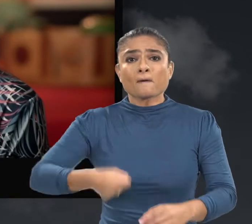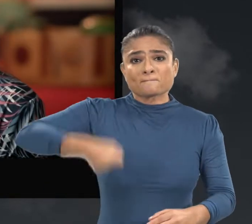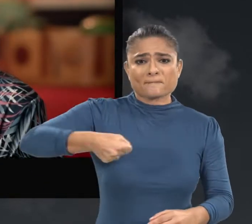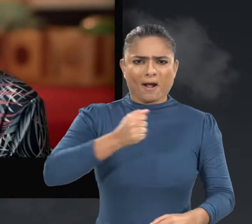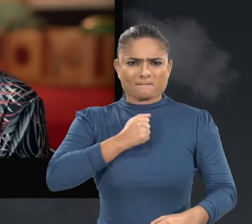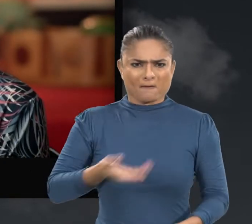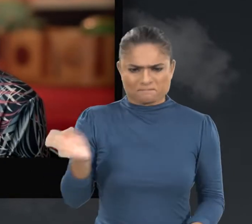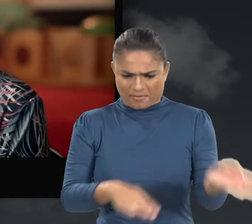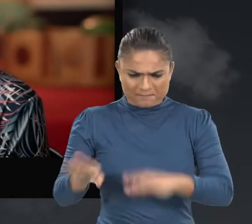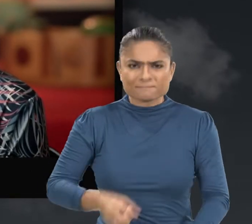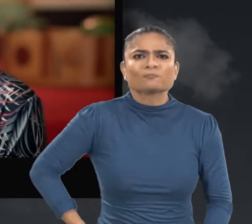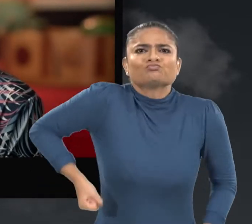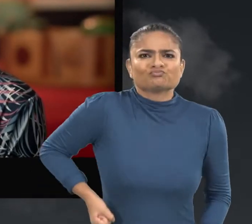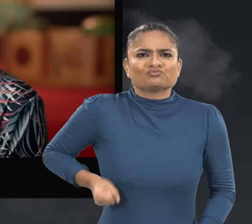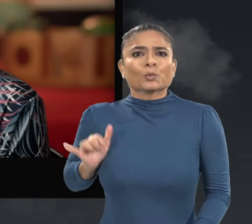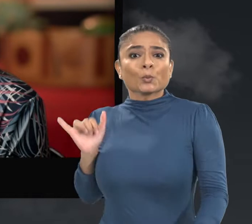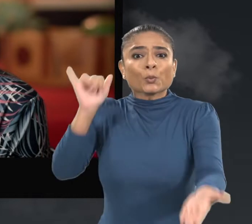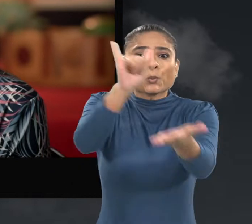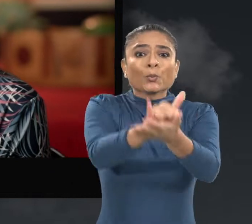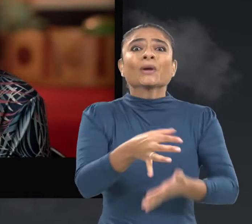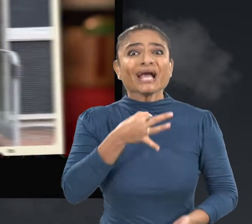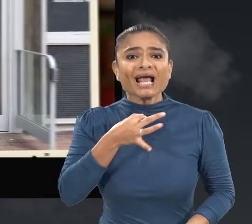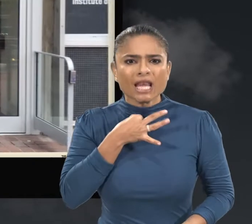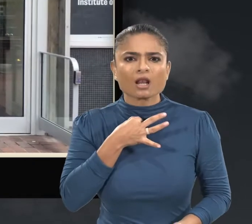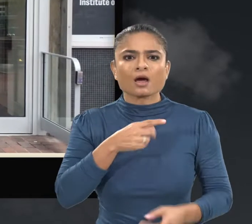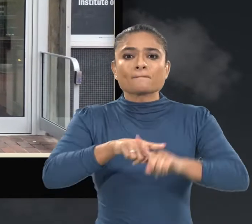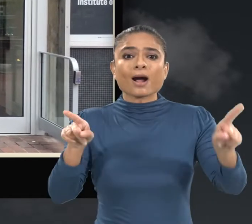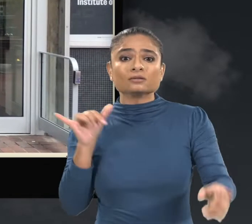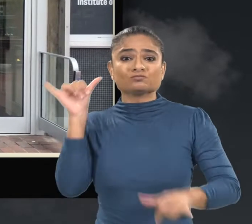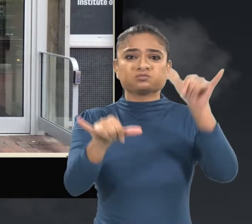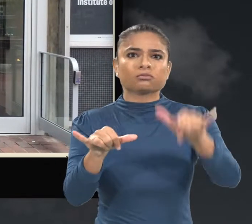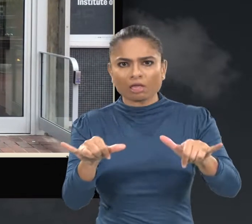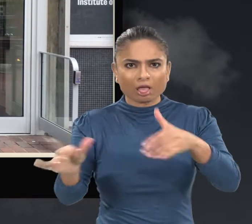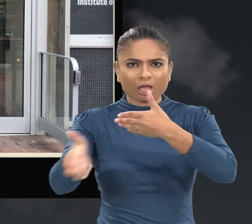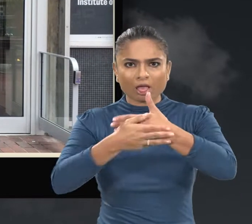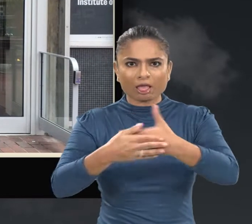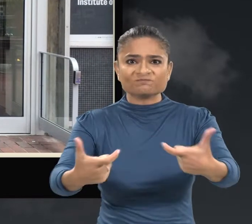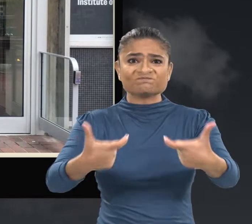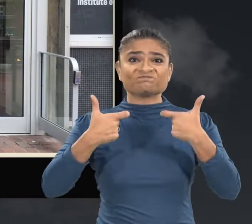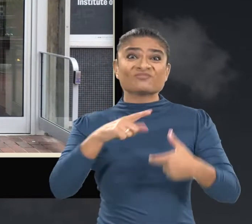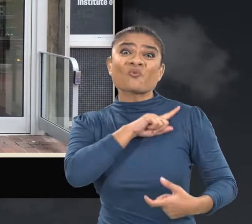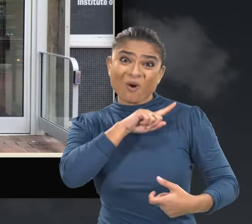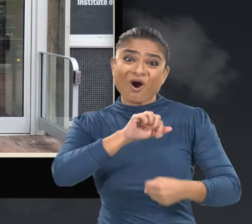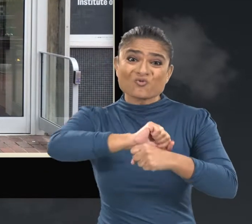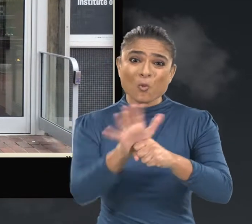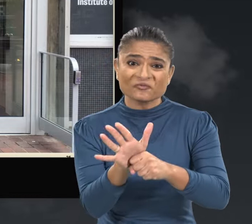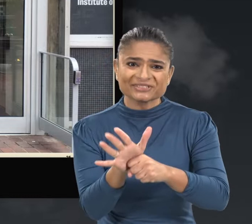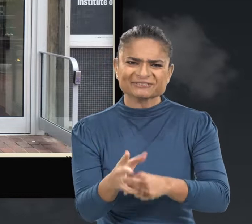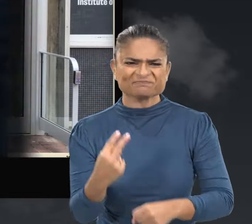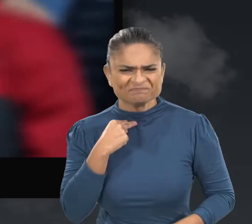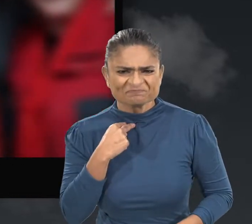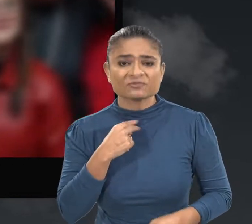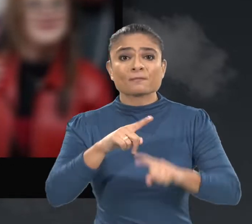Al ons tasse was gepak en ons sou Engeland toe vlieg en toe word die lughawens toegesluit as gevolg